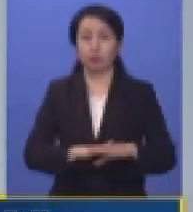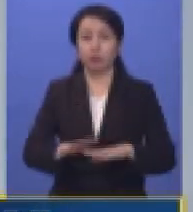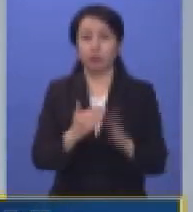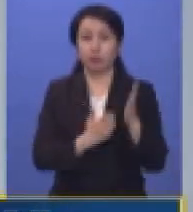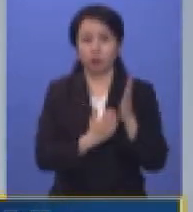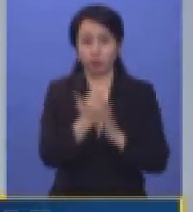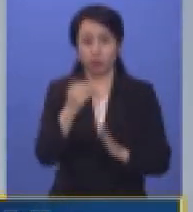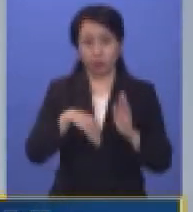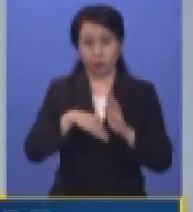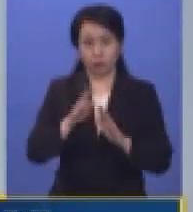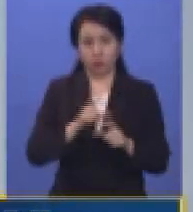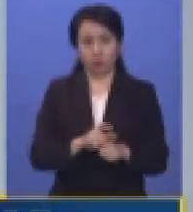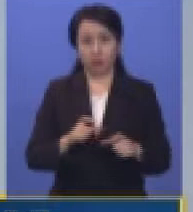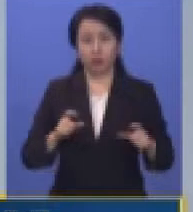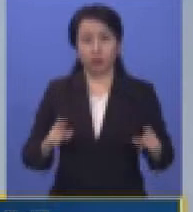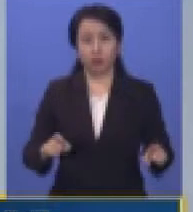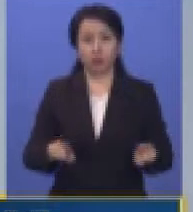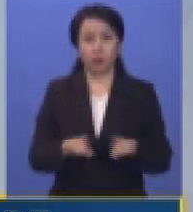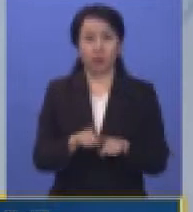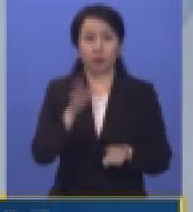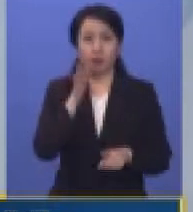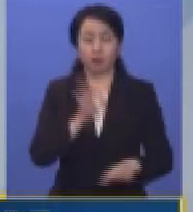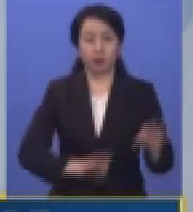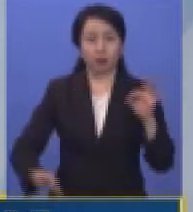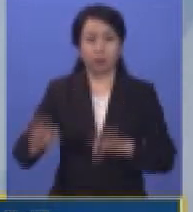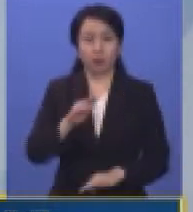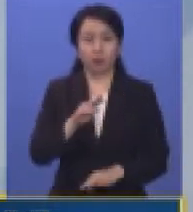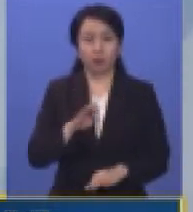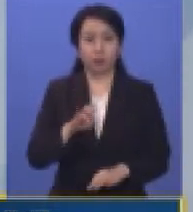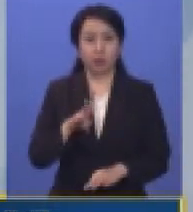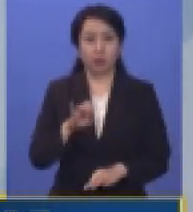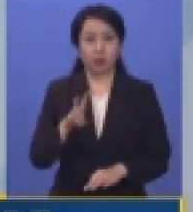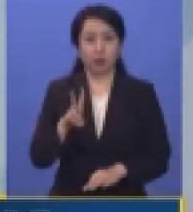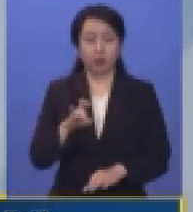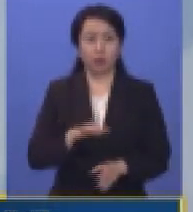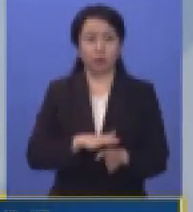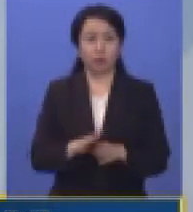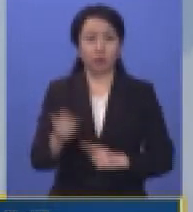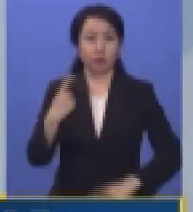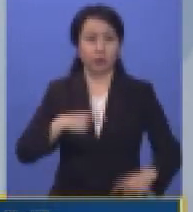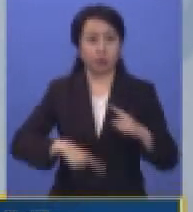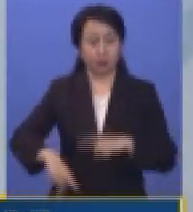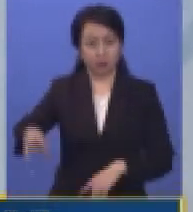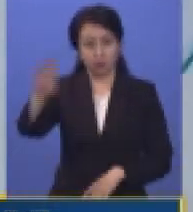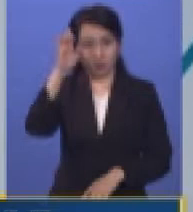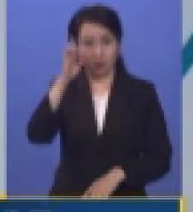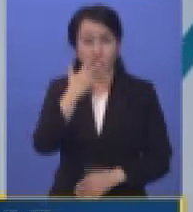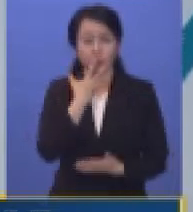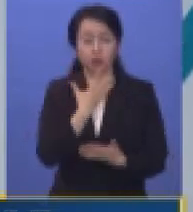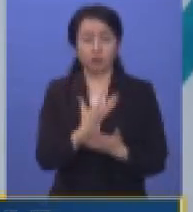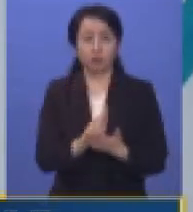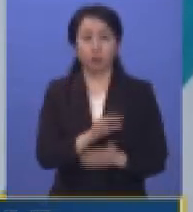в обществе и повышению благосостояния граждан. Так, в рамках проекта «Жер Аманат» осуществляется